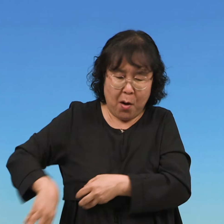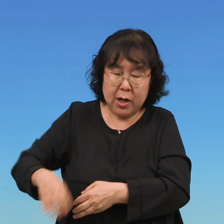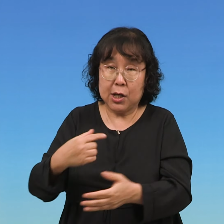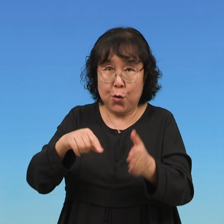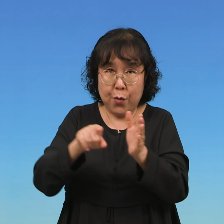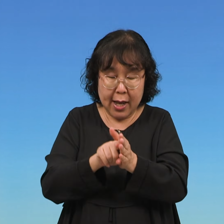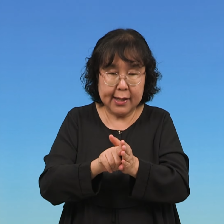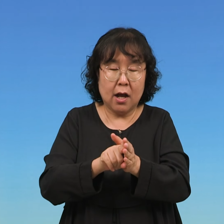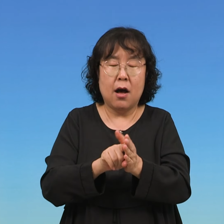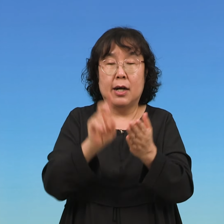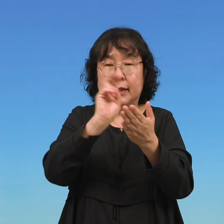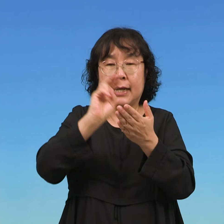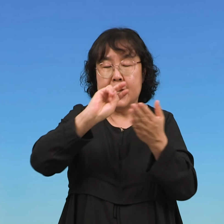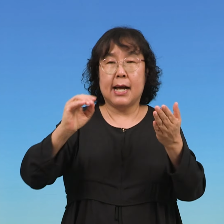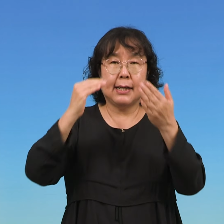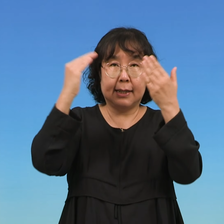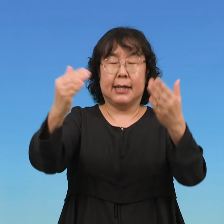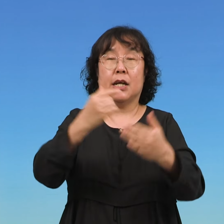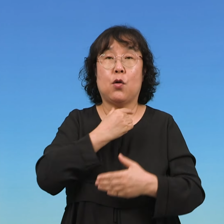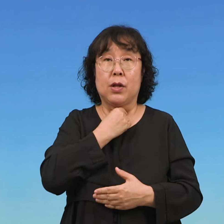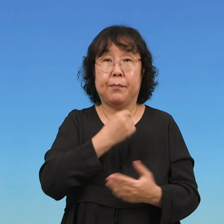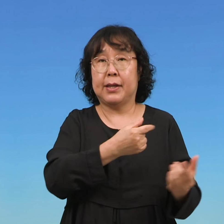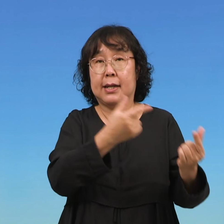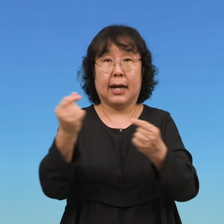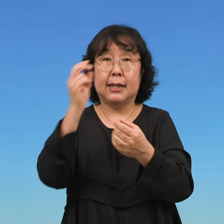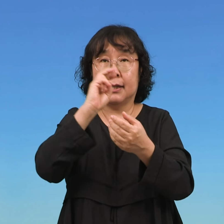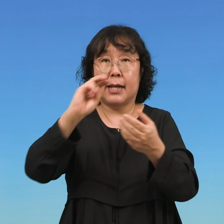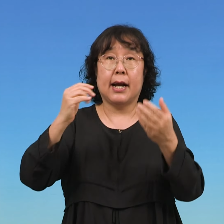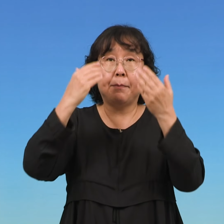되기를 원합니다 우리 같이 불러 보시겠습니다